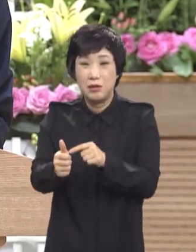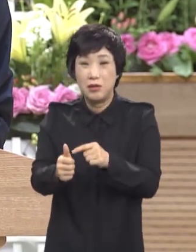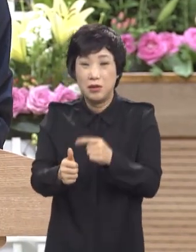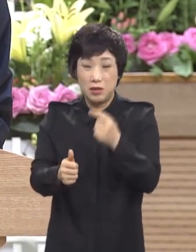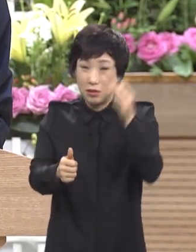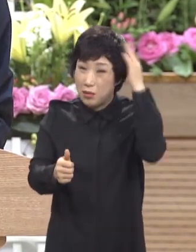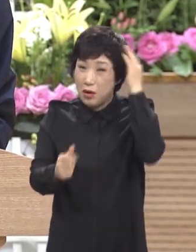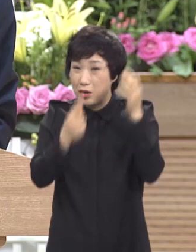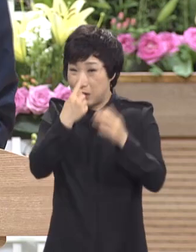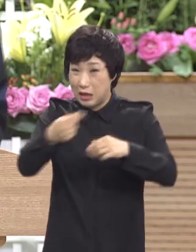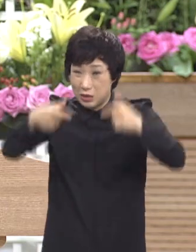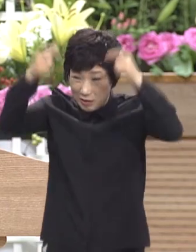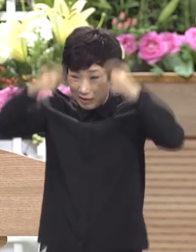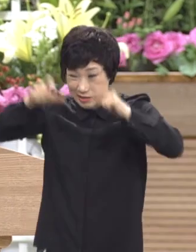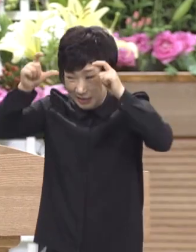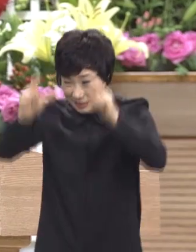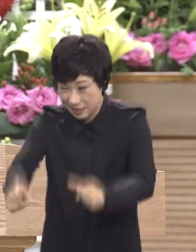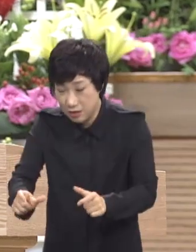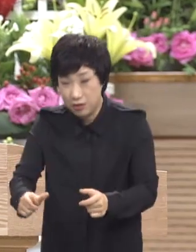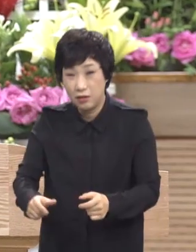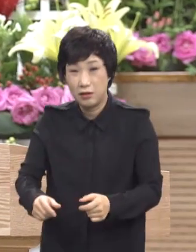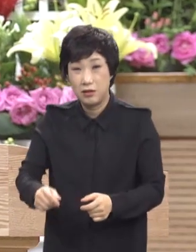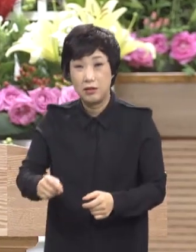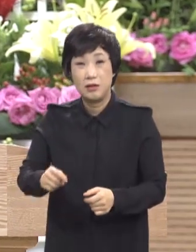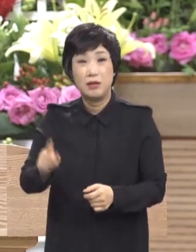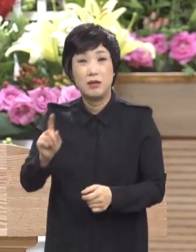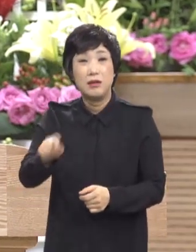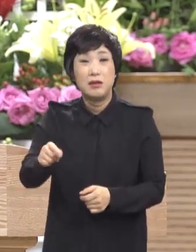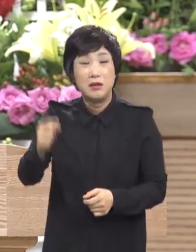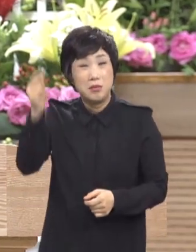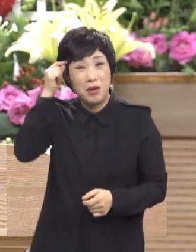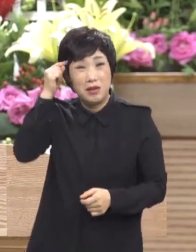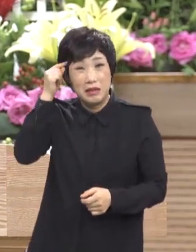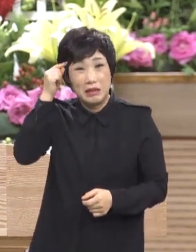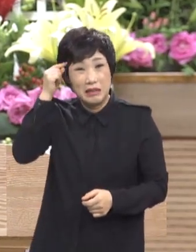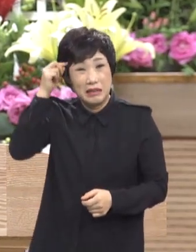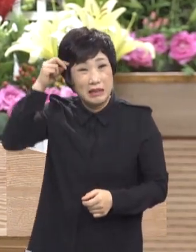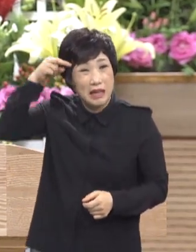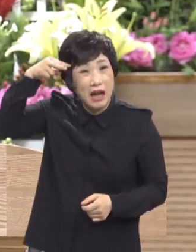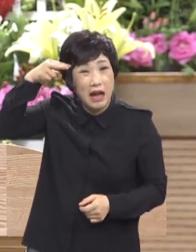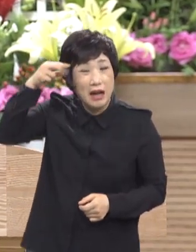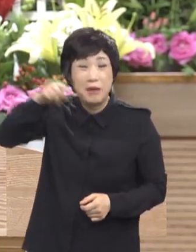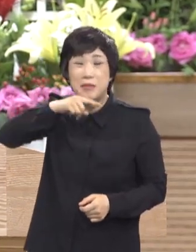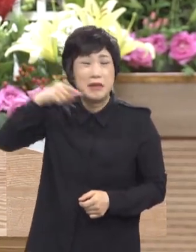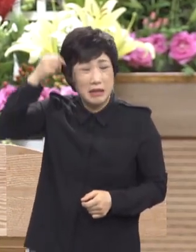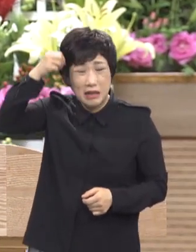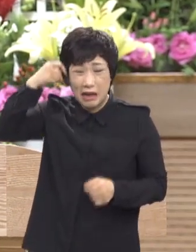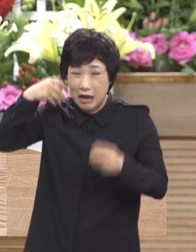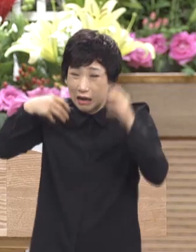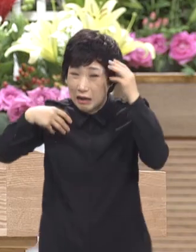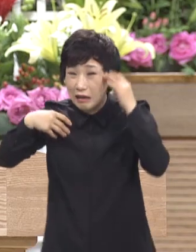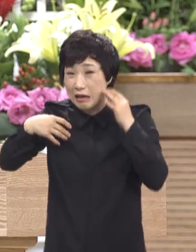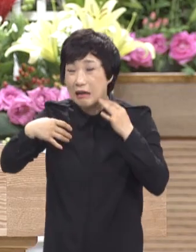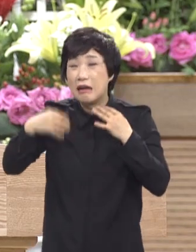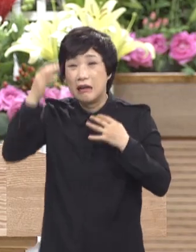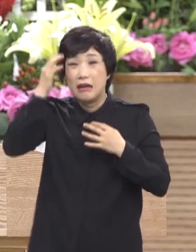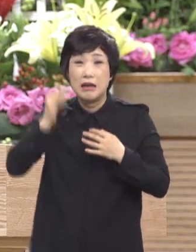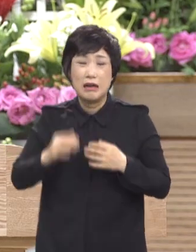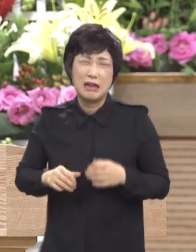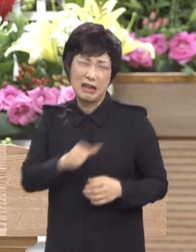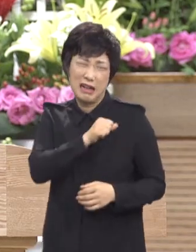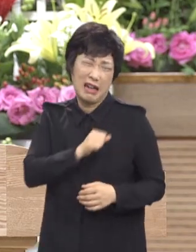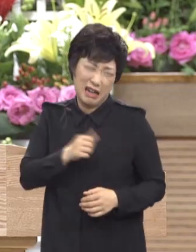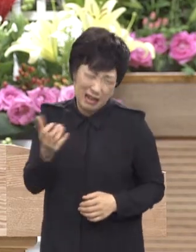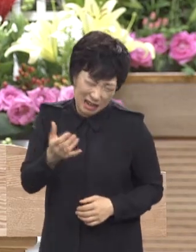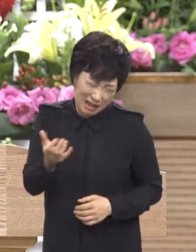가시관을 씌워 찢어진 그 머릿속에 가시관이 뱉혀 흐르는 피와 견딜